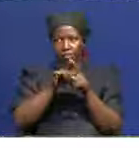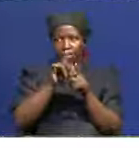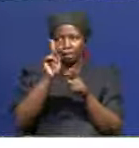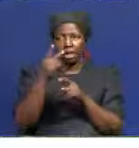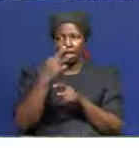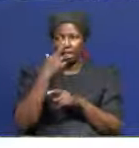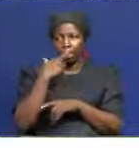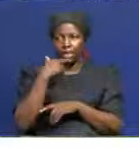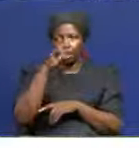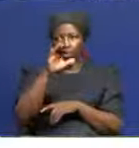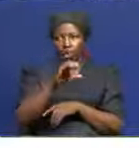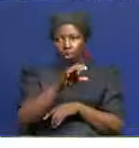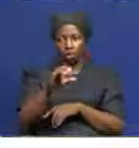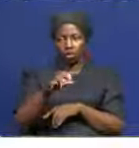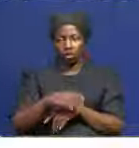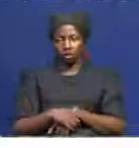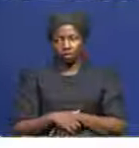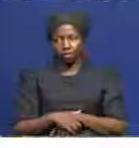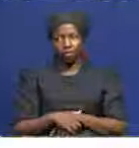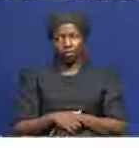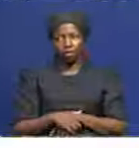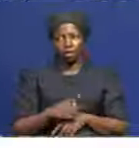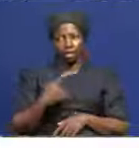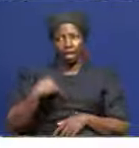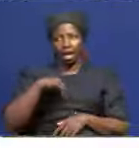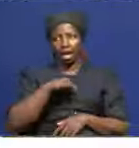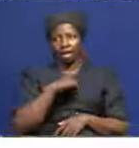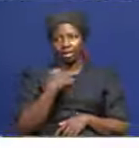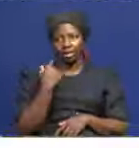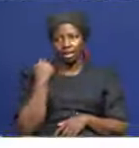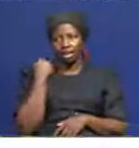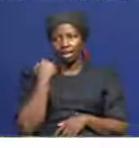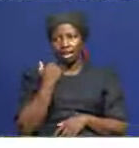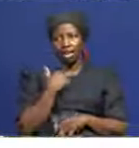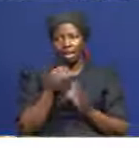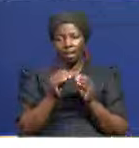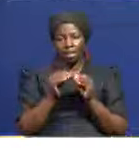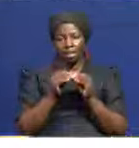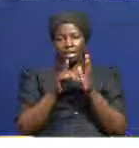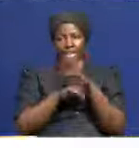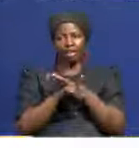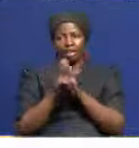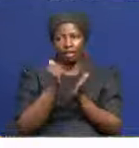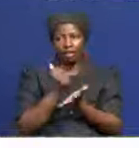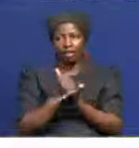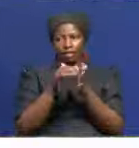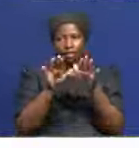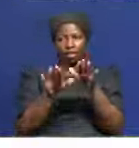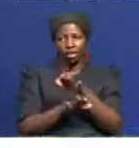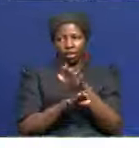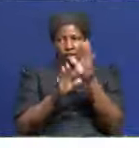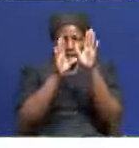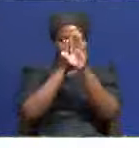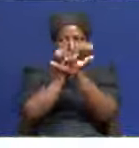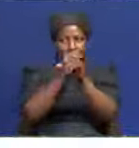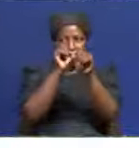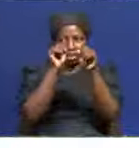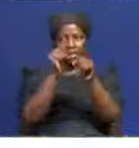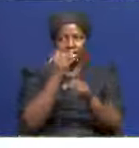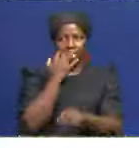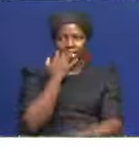Cross. Na jana tumekuwa na mkutano katika ofisi ya Deputy President Rigathi